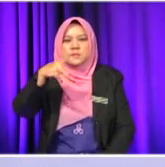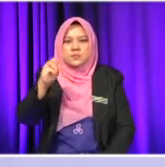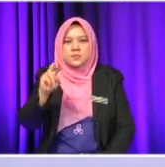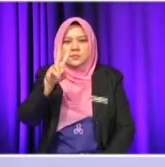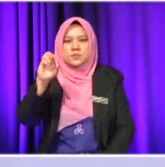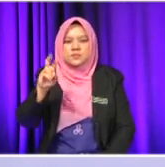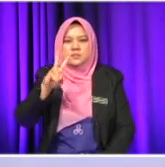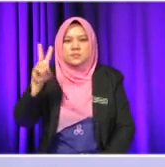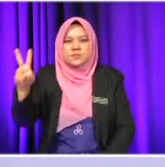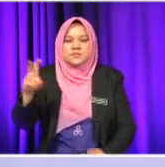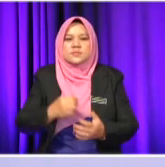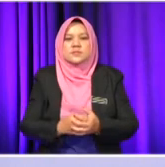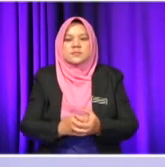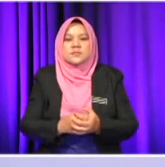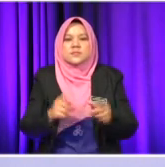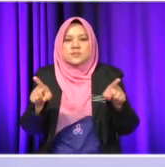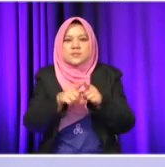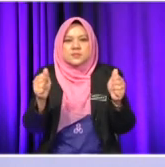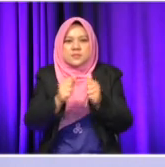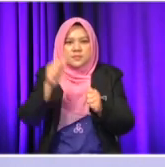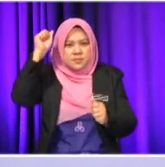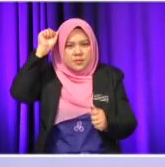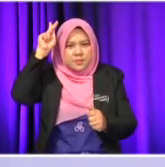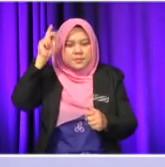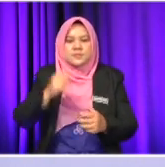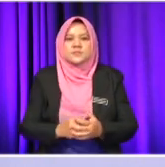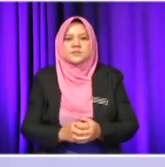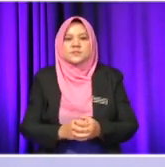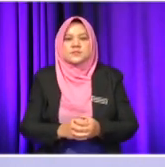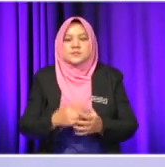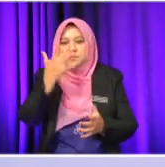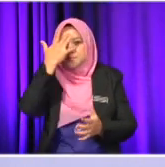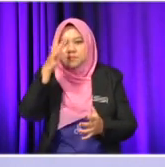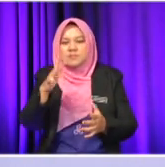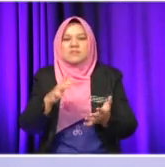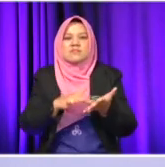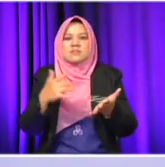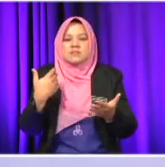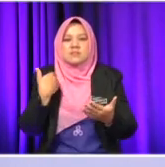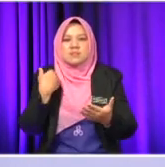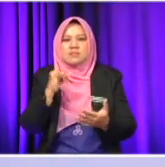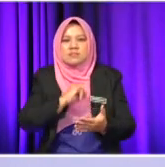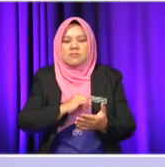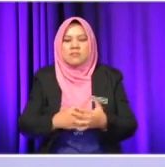pelajari pintar di abad ini yaitu Akmal nazriel walaupun pita pintar karena kadang